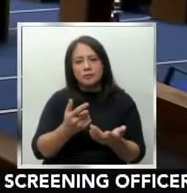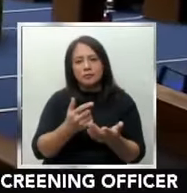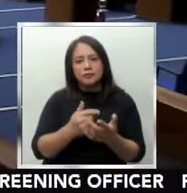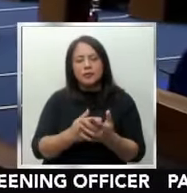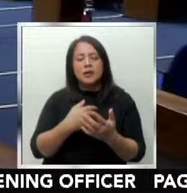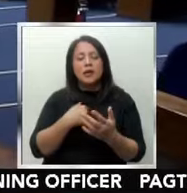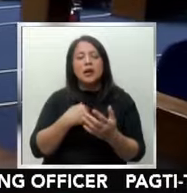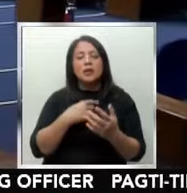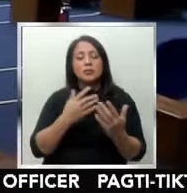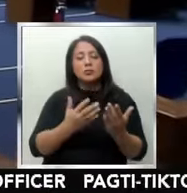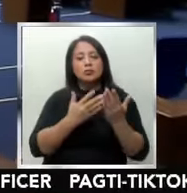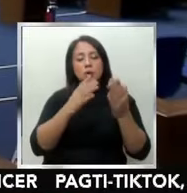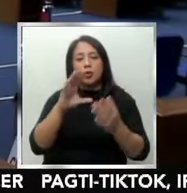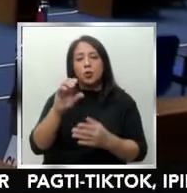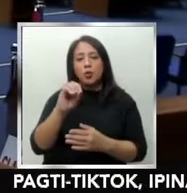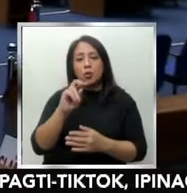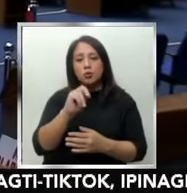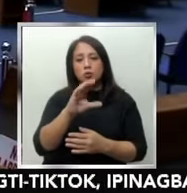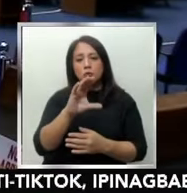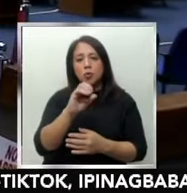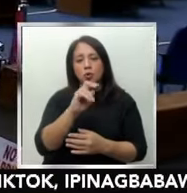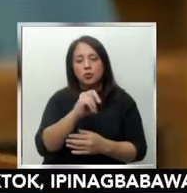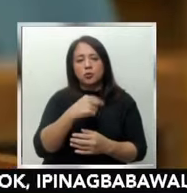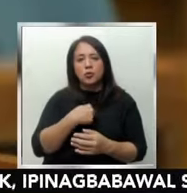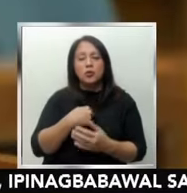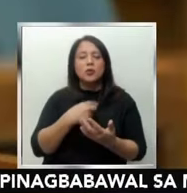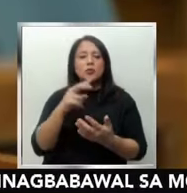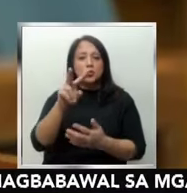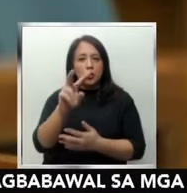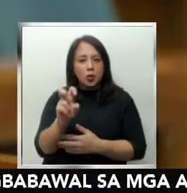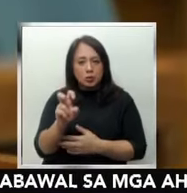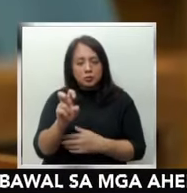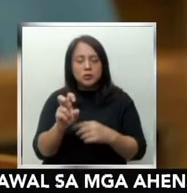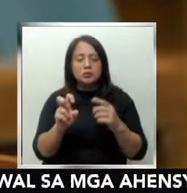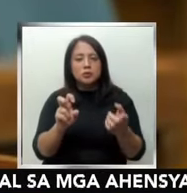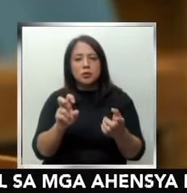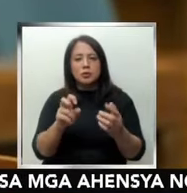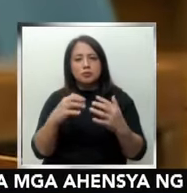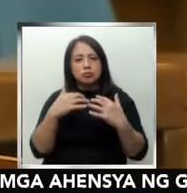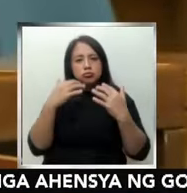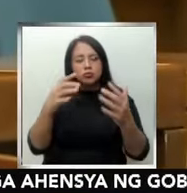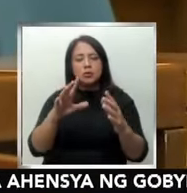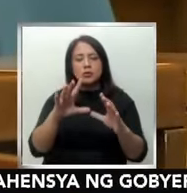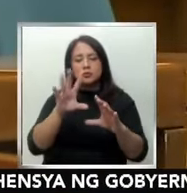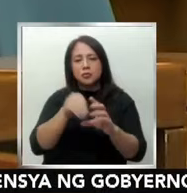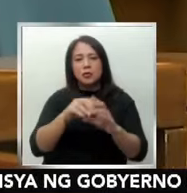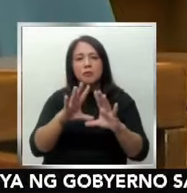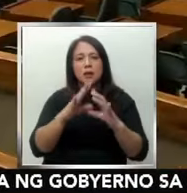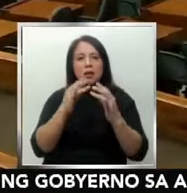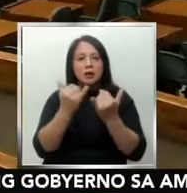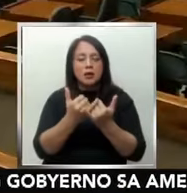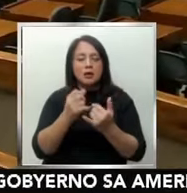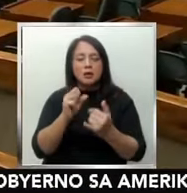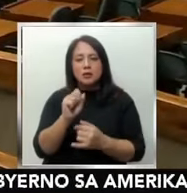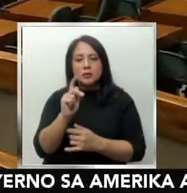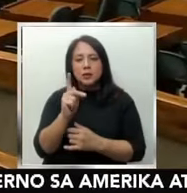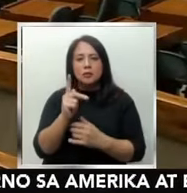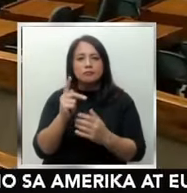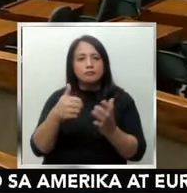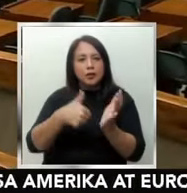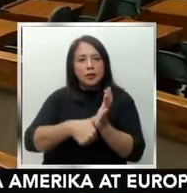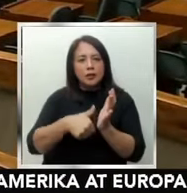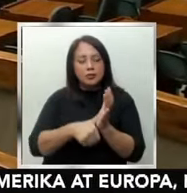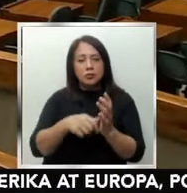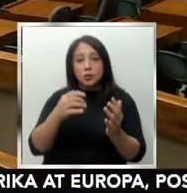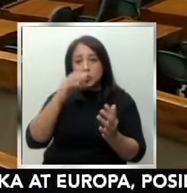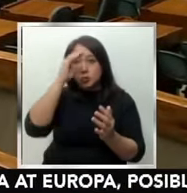concon ng mahigit 200 delegadong ihahalal kasabay ng Barangay at sk elections ngayong Oktubre at mahigit anim